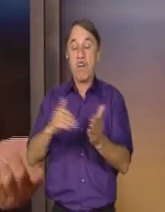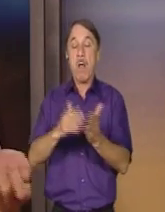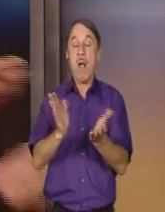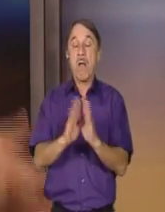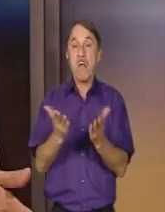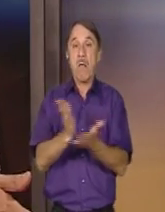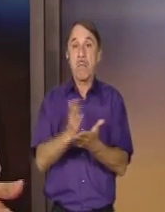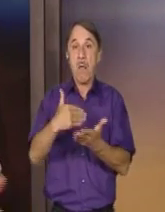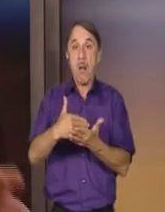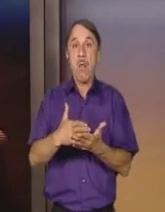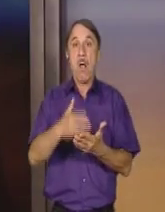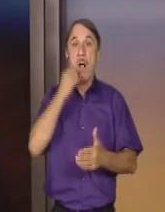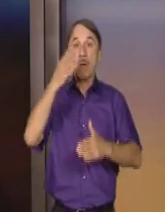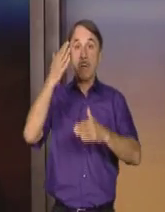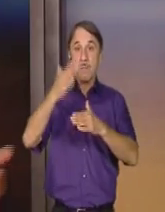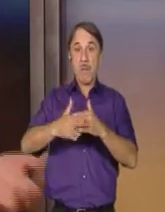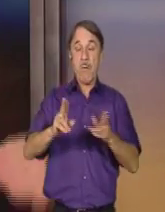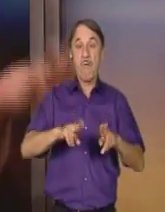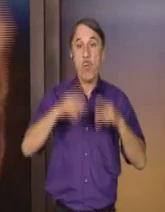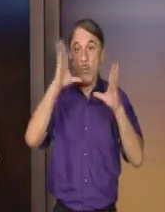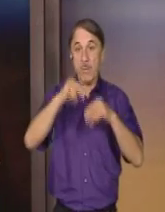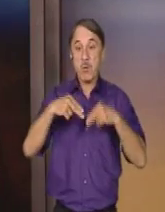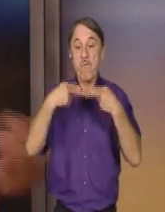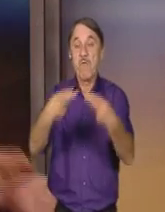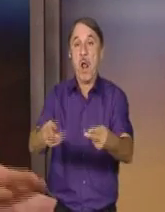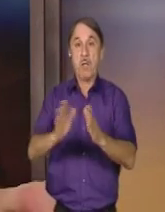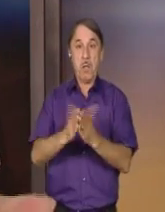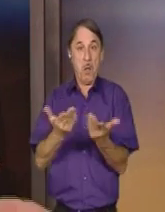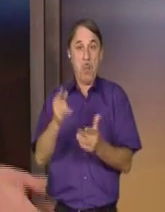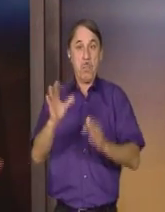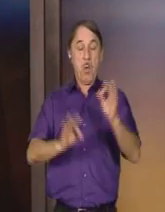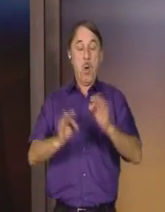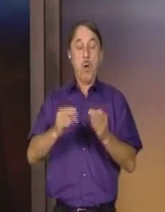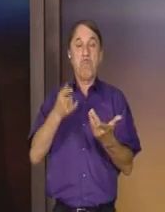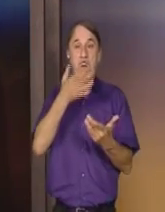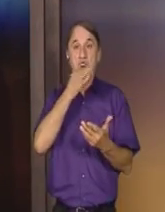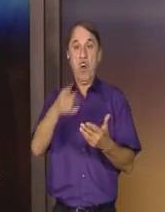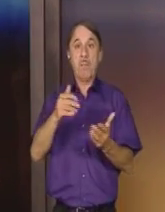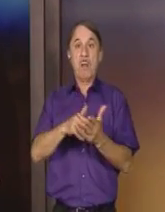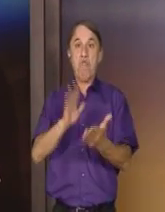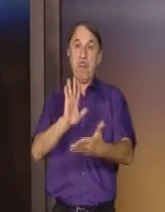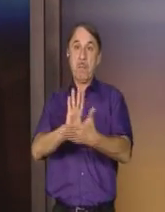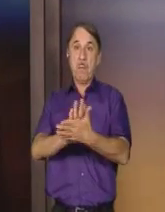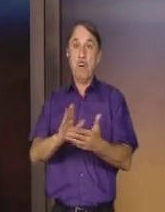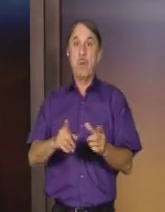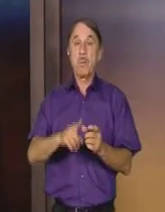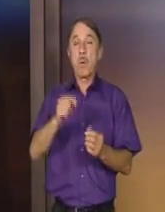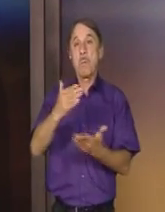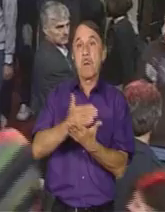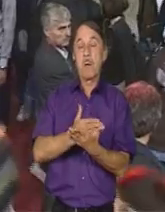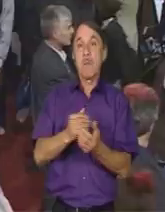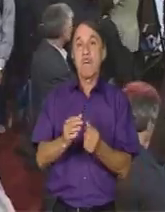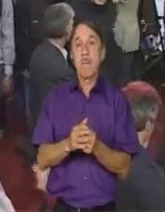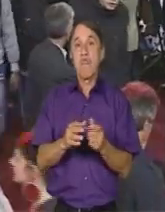dele narodu dok se sunča, ceo dan su tamo, uveče da vrate knjige i čitali su nešto lepo, lepo su kulturno proveli